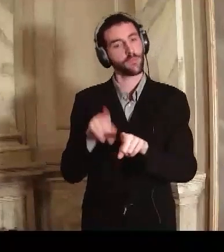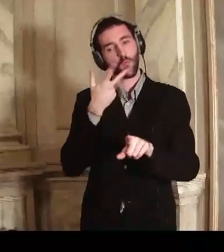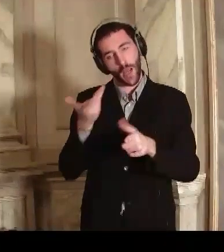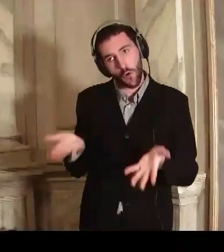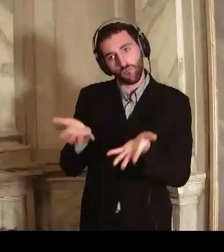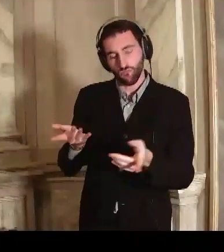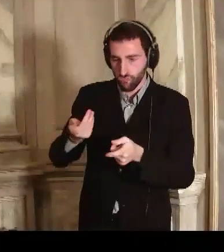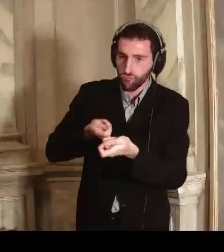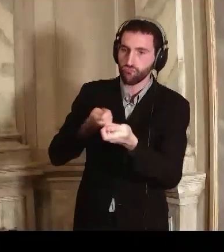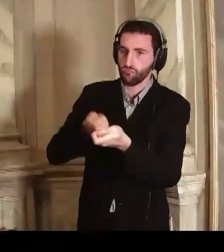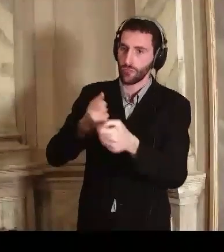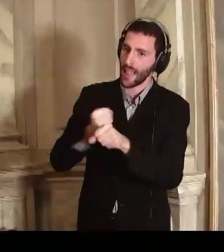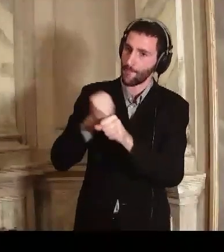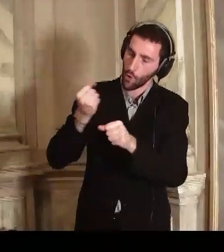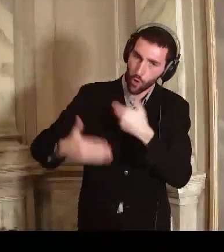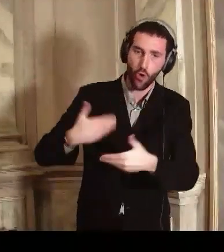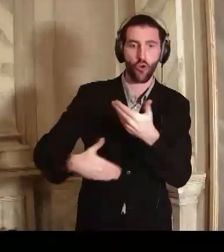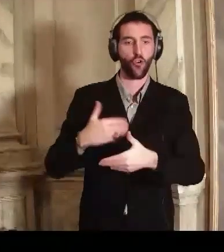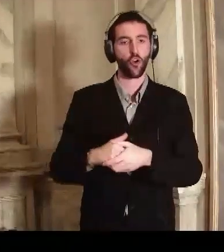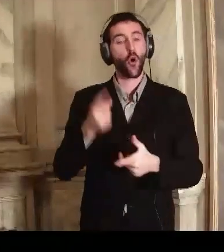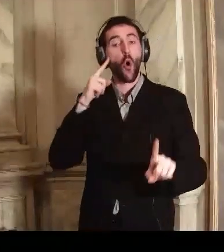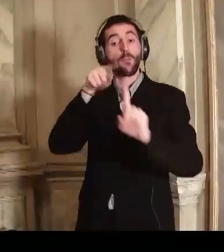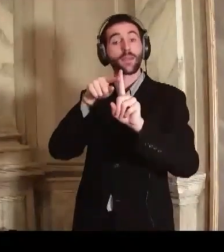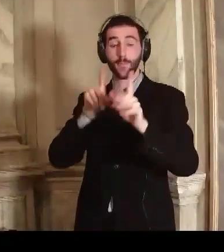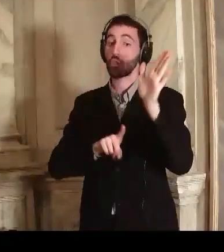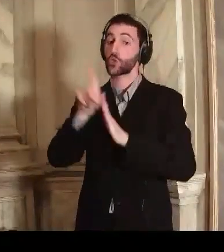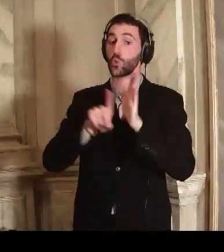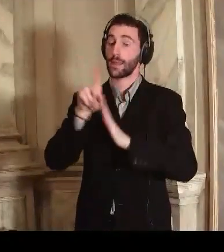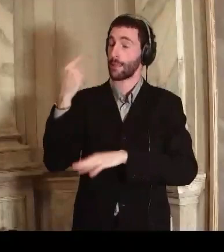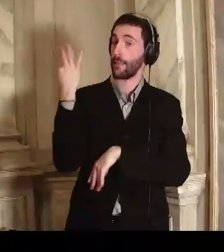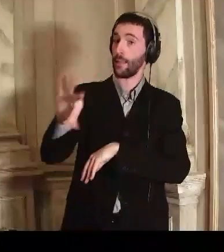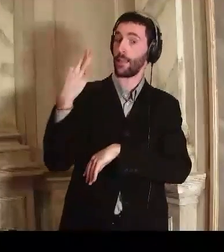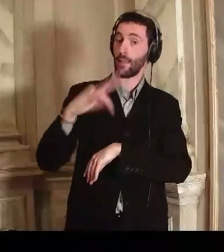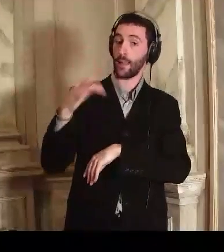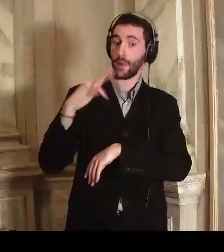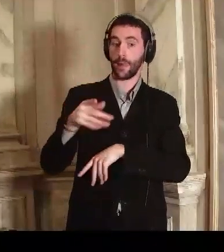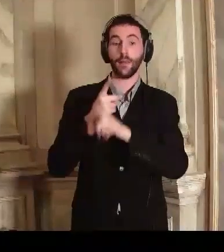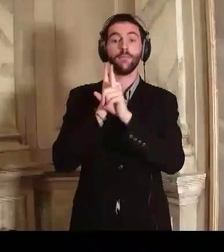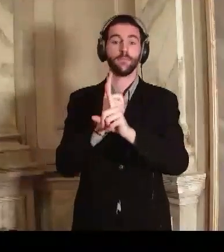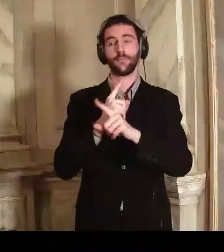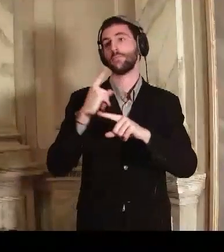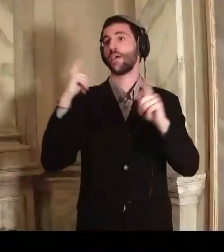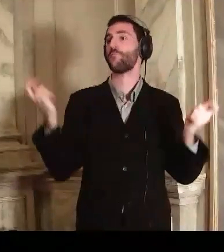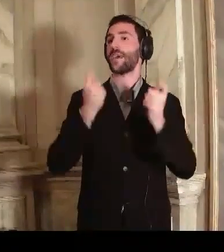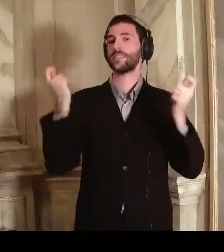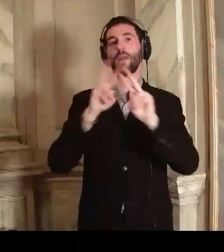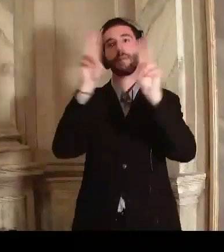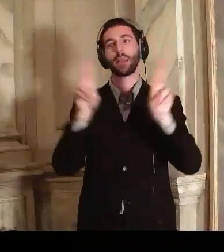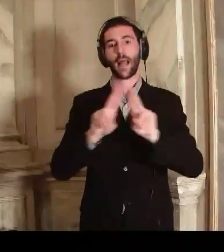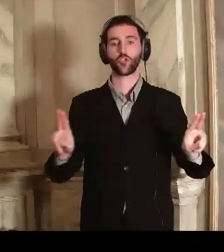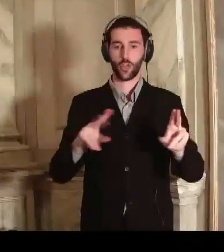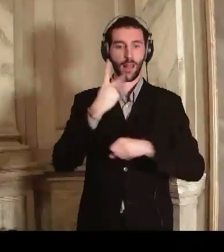rivediamo la nostra offerta con l'obiettivo di raggiungere risultati formativi elevati nell'ambito di questa meravigliosa serie di Festival Internazionale della